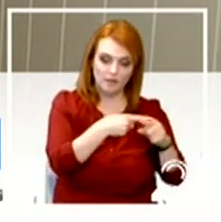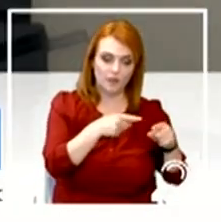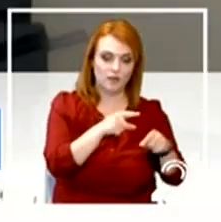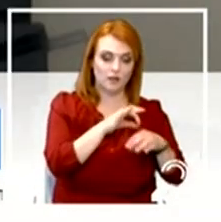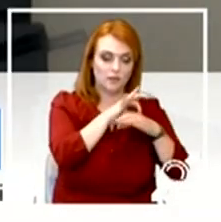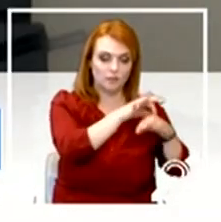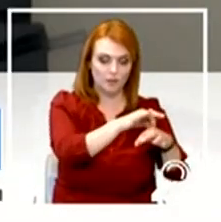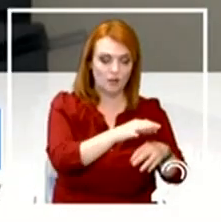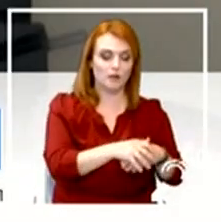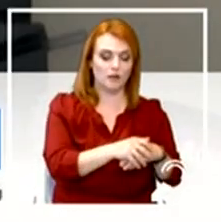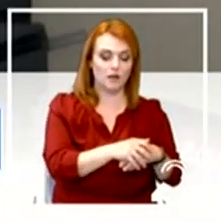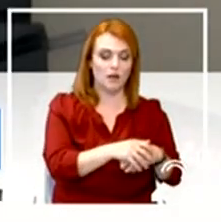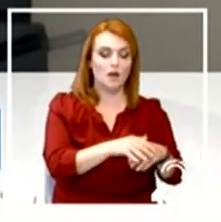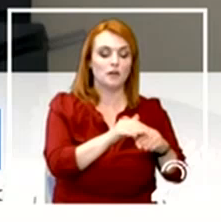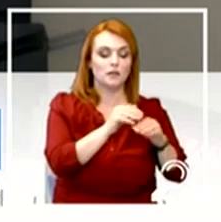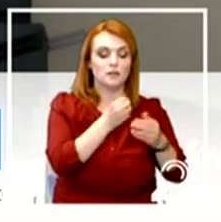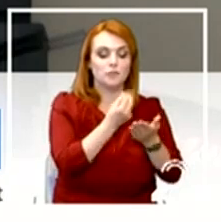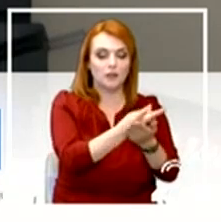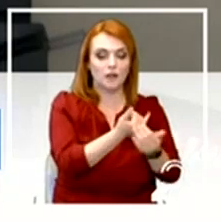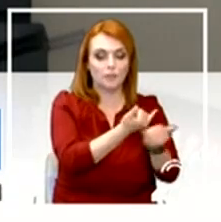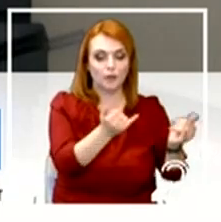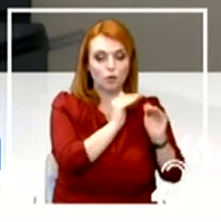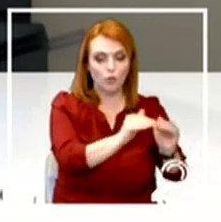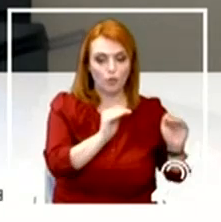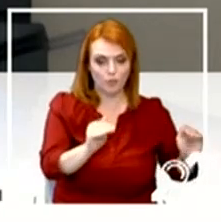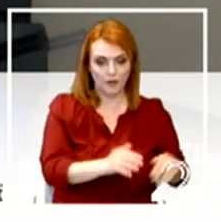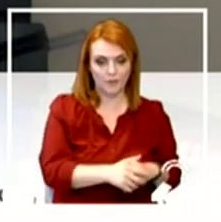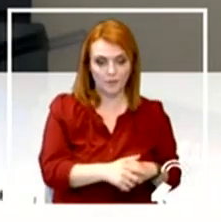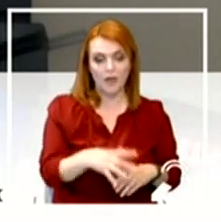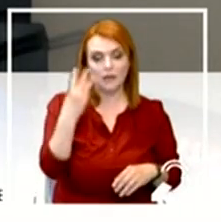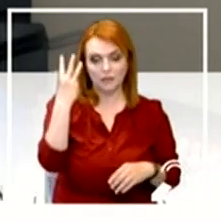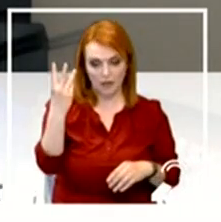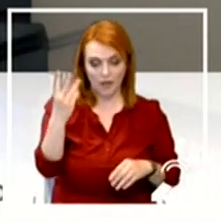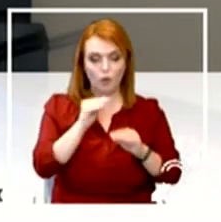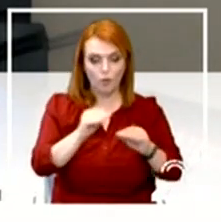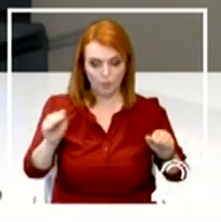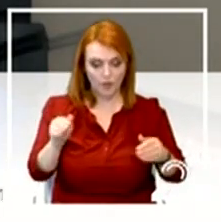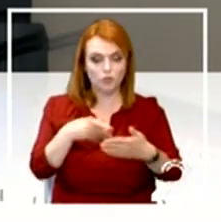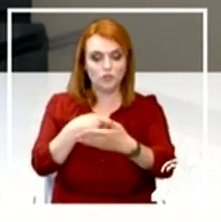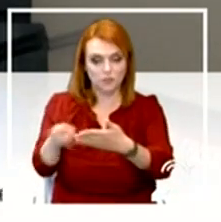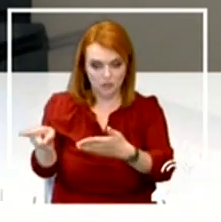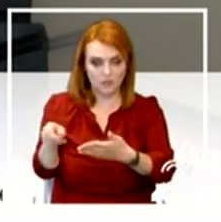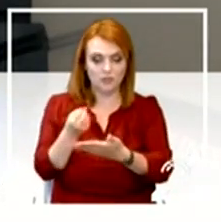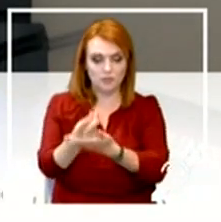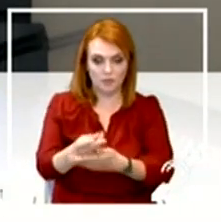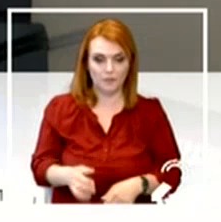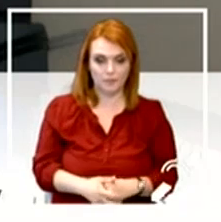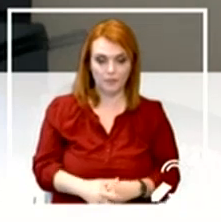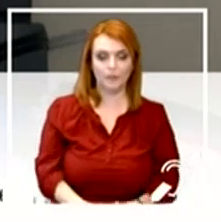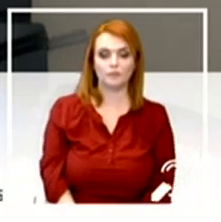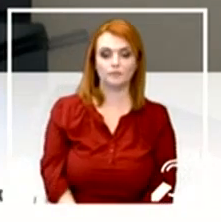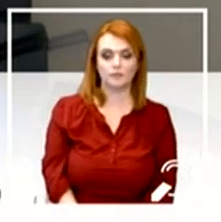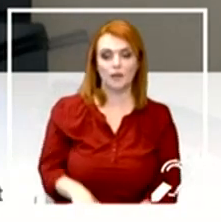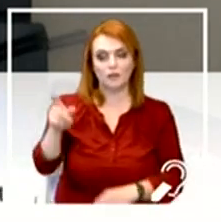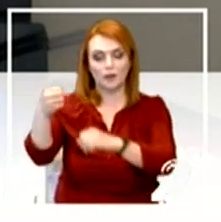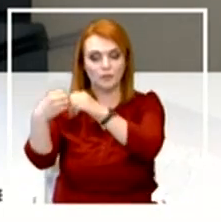Infecțioase. Din 22, 3 deja au fost externați la ziua de astăzi, ceilalți 19 rămân și ceilalți 5